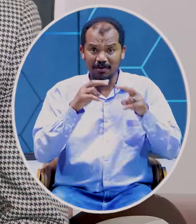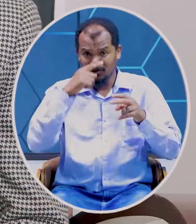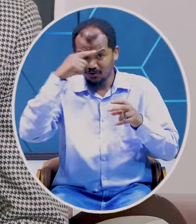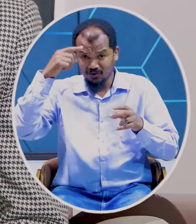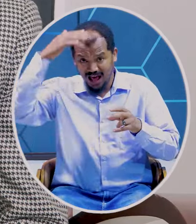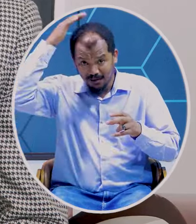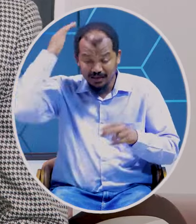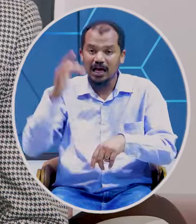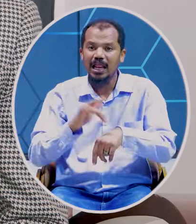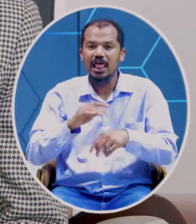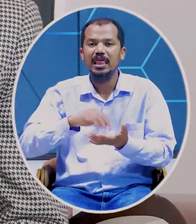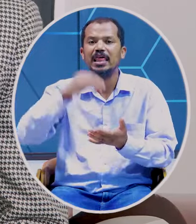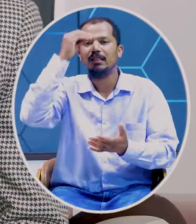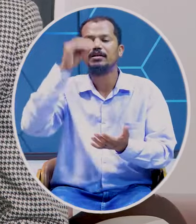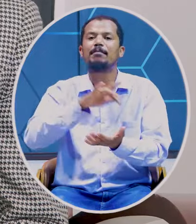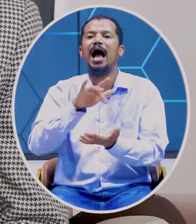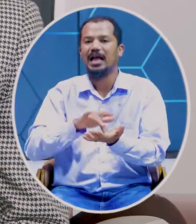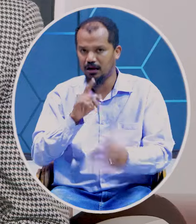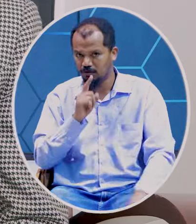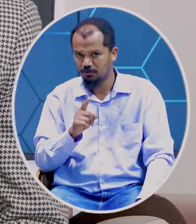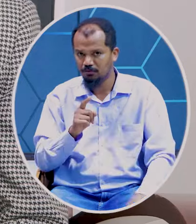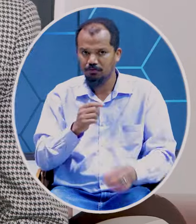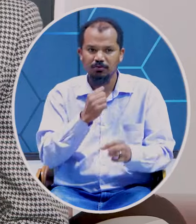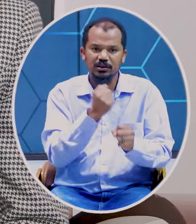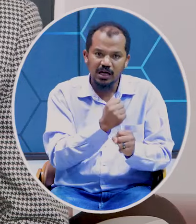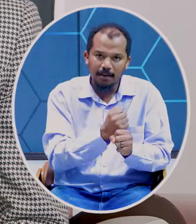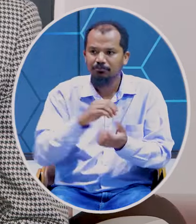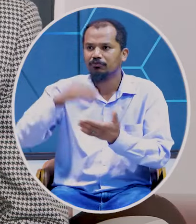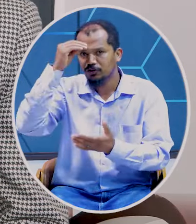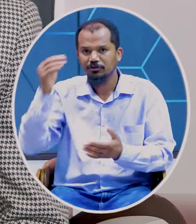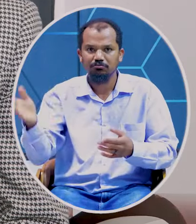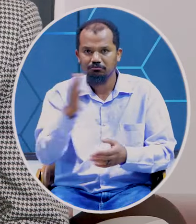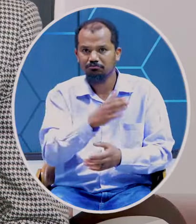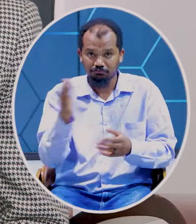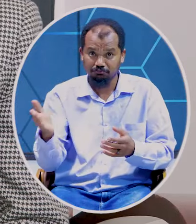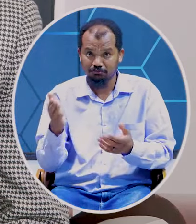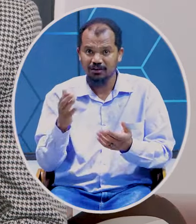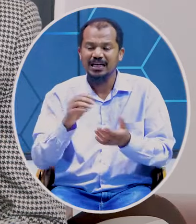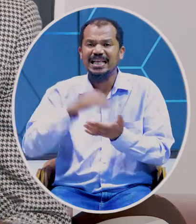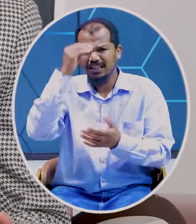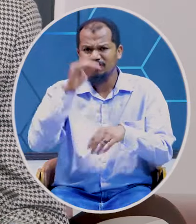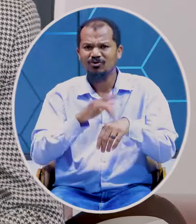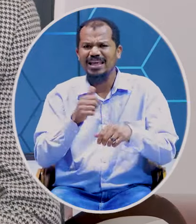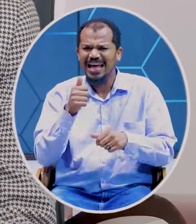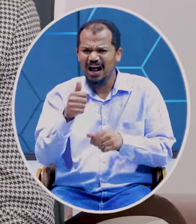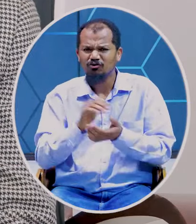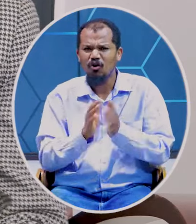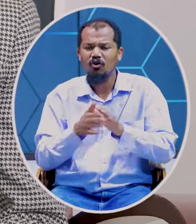በተለይ ጥቁር አንበሳ ላይ የትምህርት ማዕከል ነው፣ ስራም ትምህርት ነው እና የትምህርት ማዕከል ላይ ደግሞ የራሱ